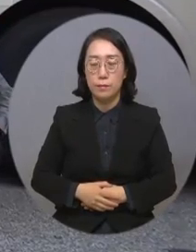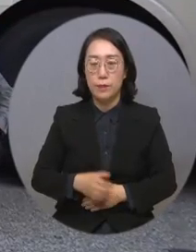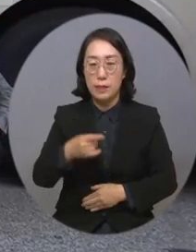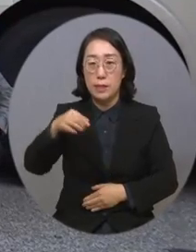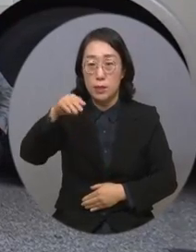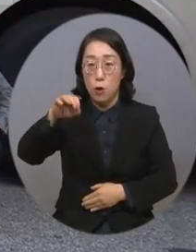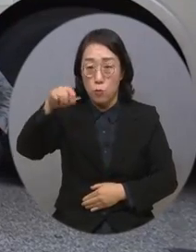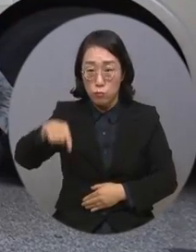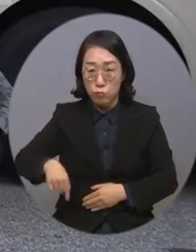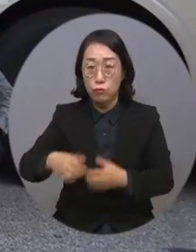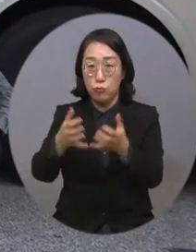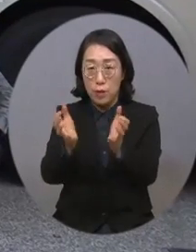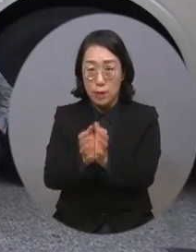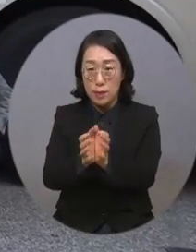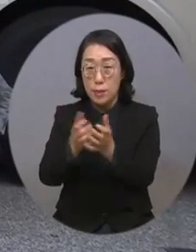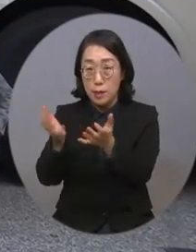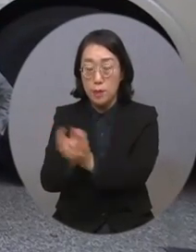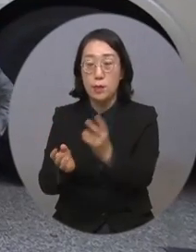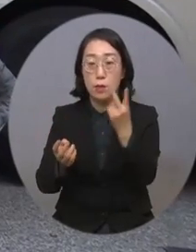의정부시 시민단체 두 곳과